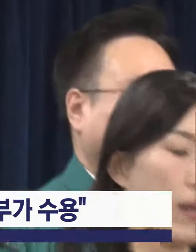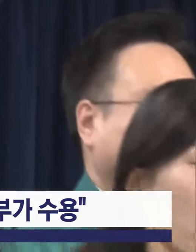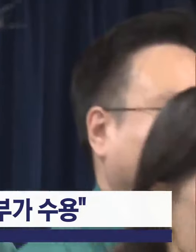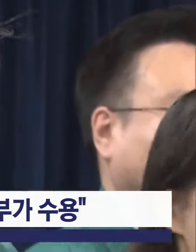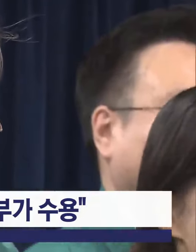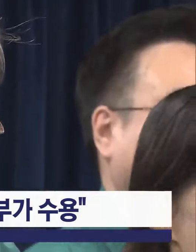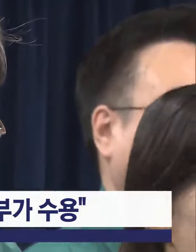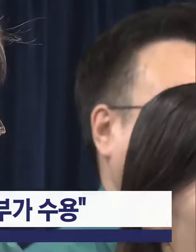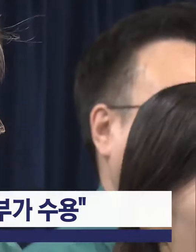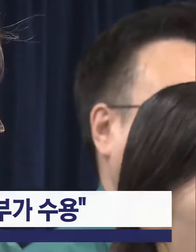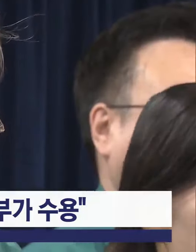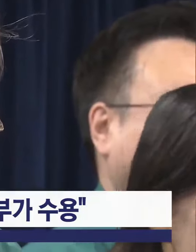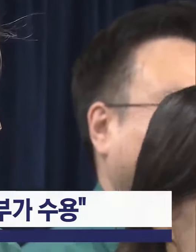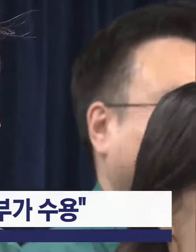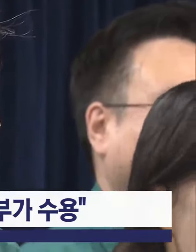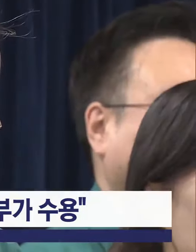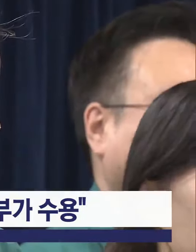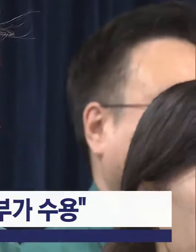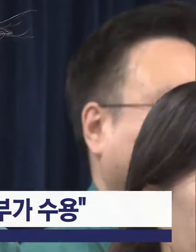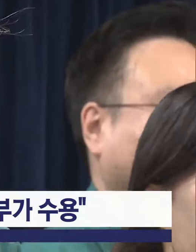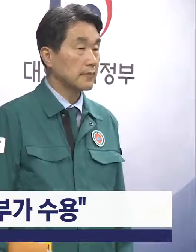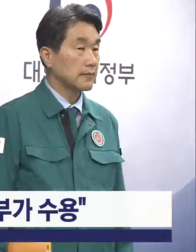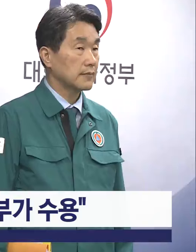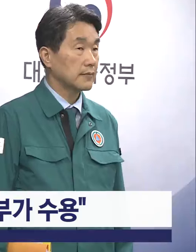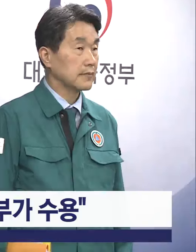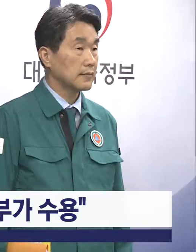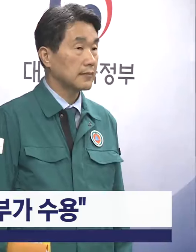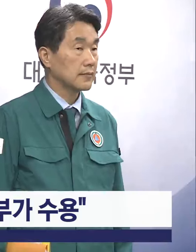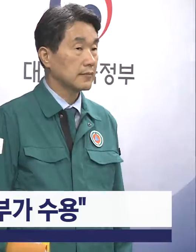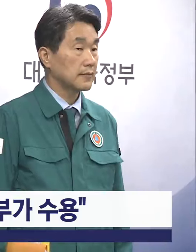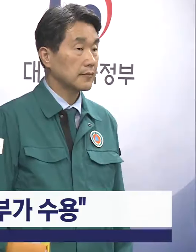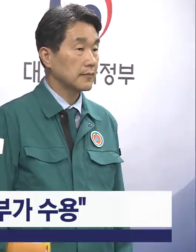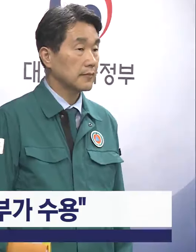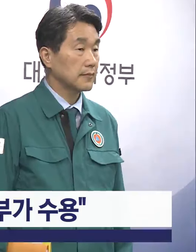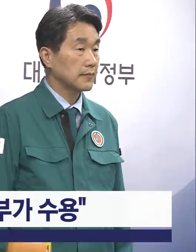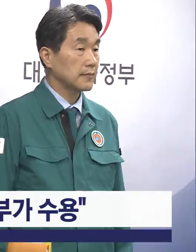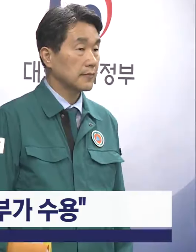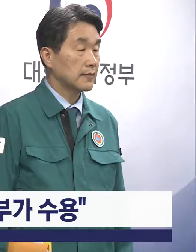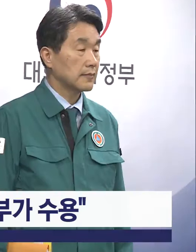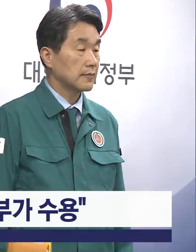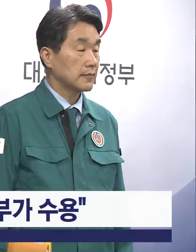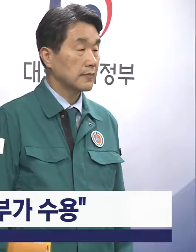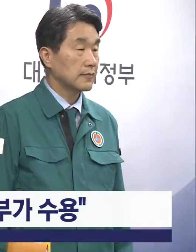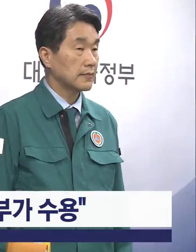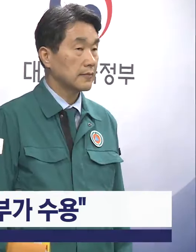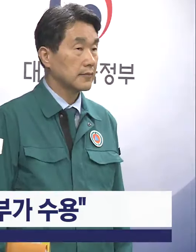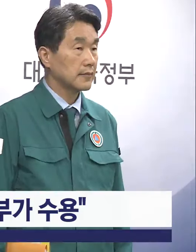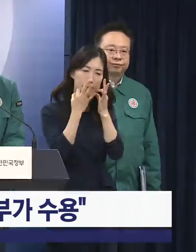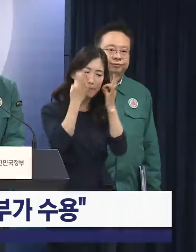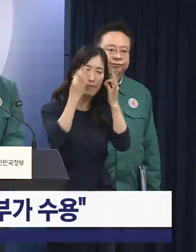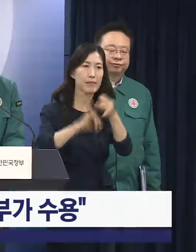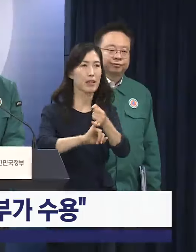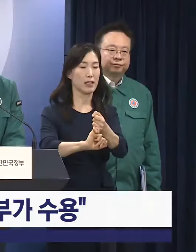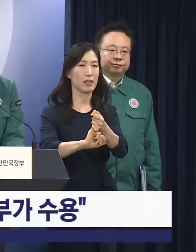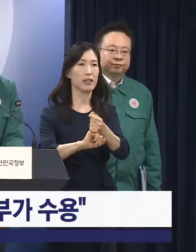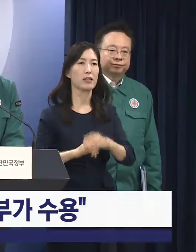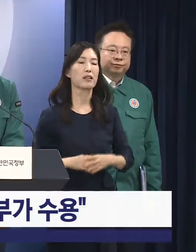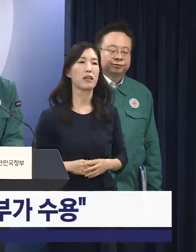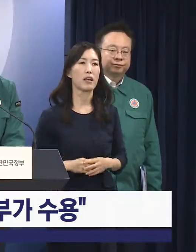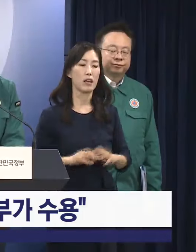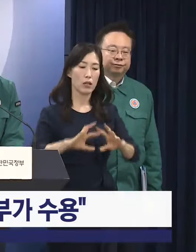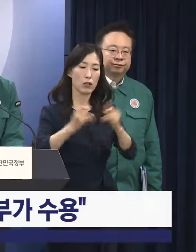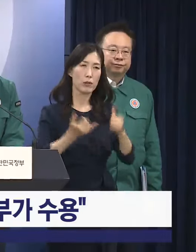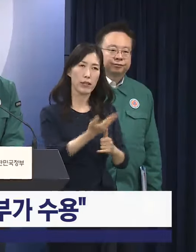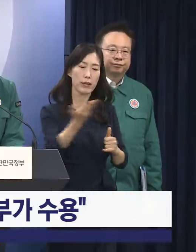정부가 수용하면서 그동안 고집하던 2천명 증언에서 한발 물러서고 의대생들의 집단 유급과 내년도 대입